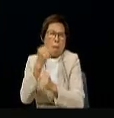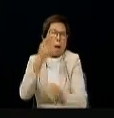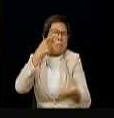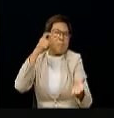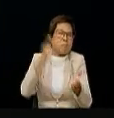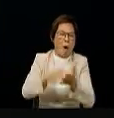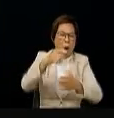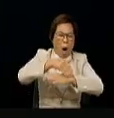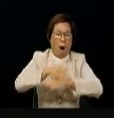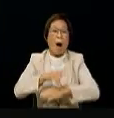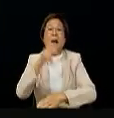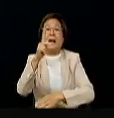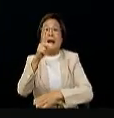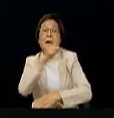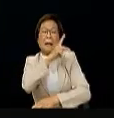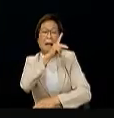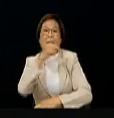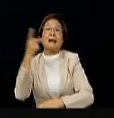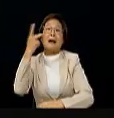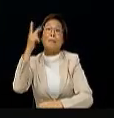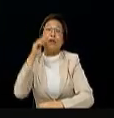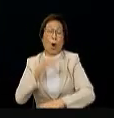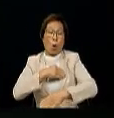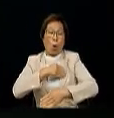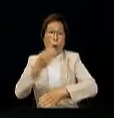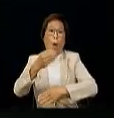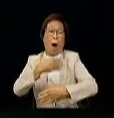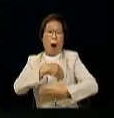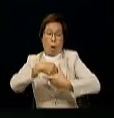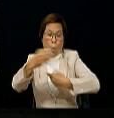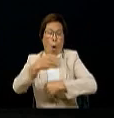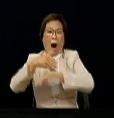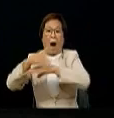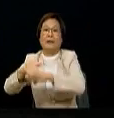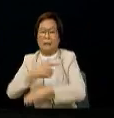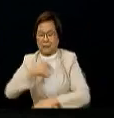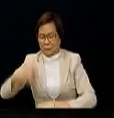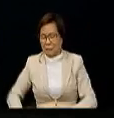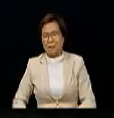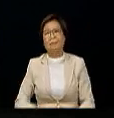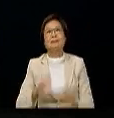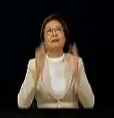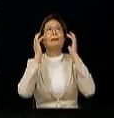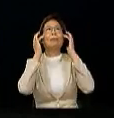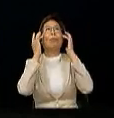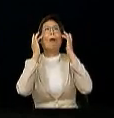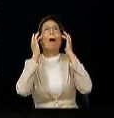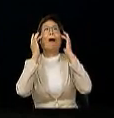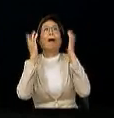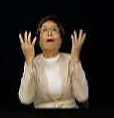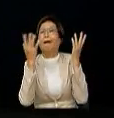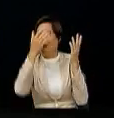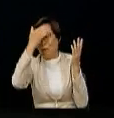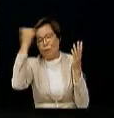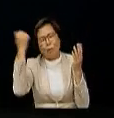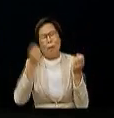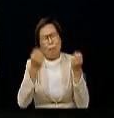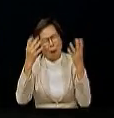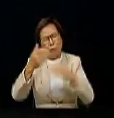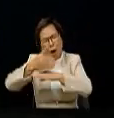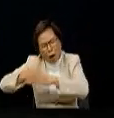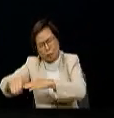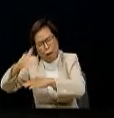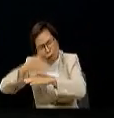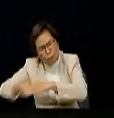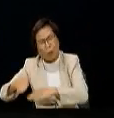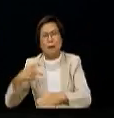dihantar oleh pihak Kementerian Luar kepada Cina sudah teringat jumlahnya tetapi memang banyaknya Oke